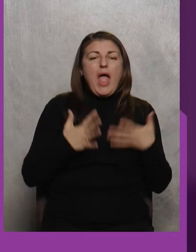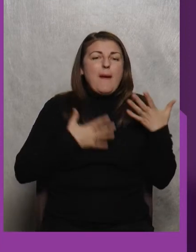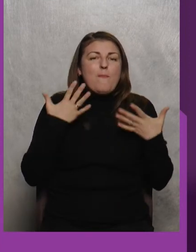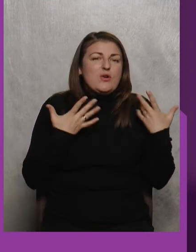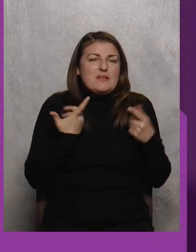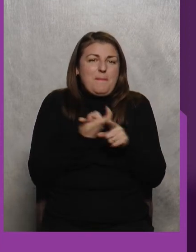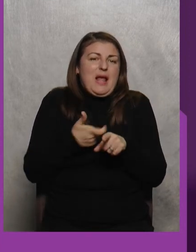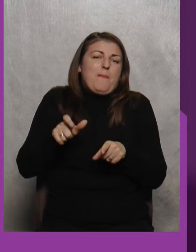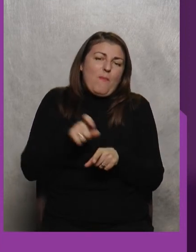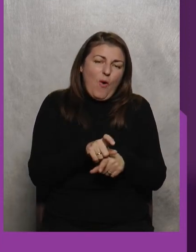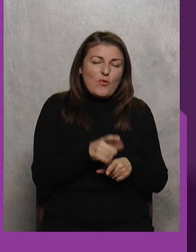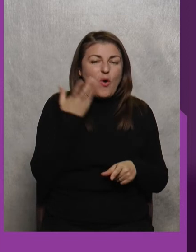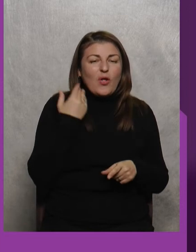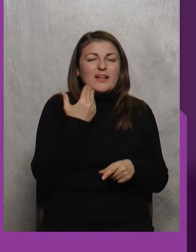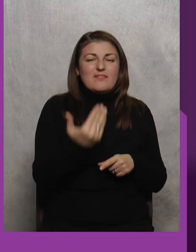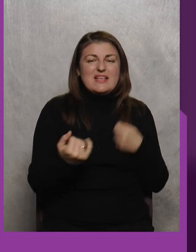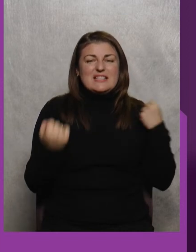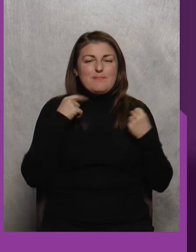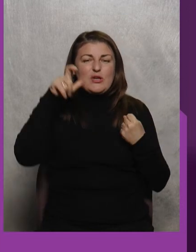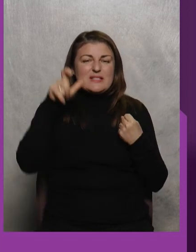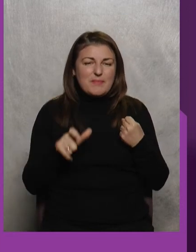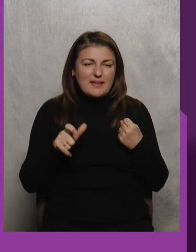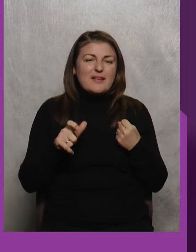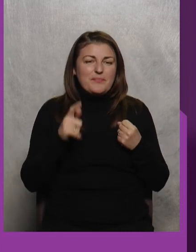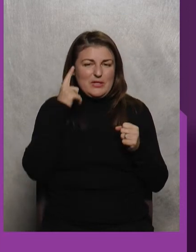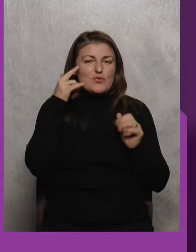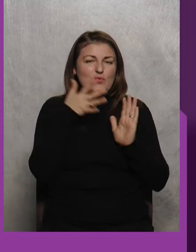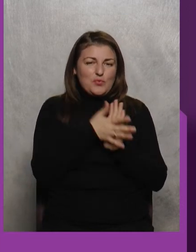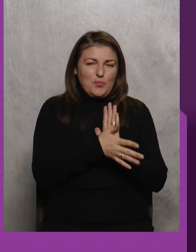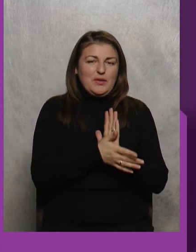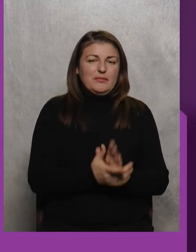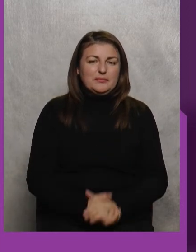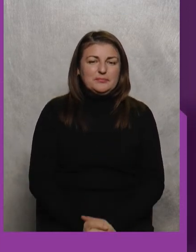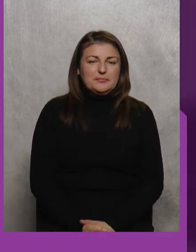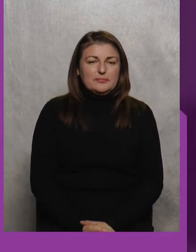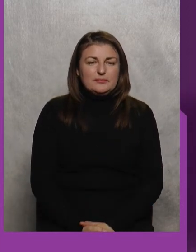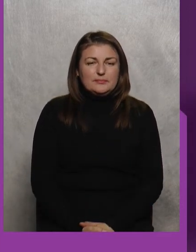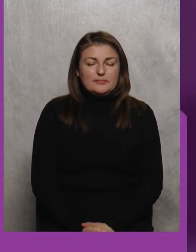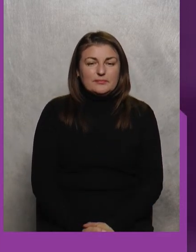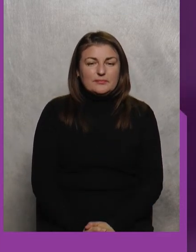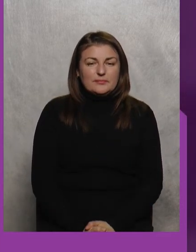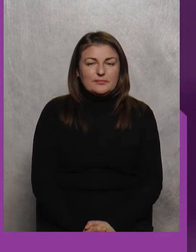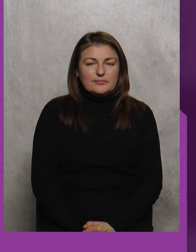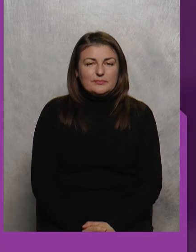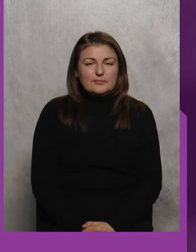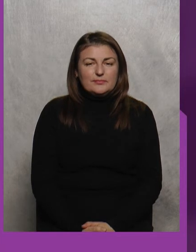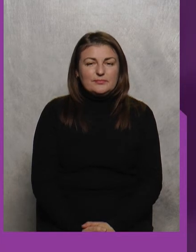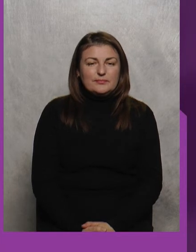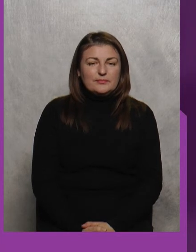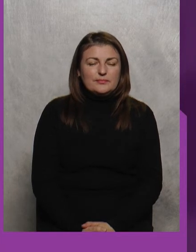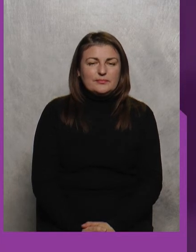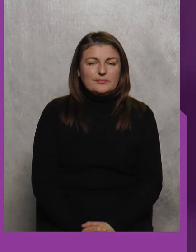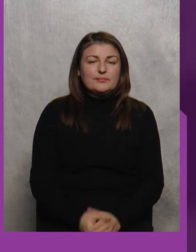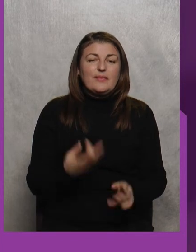Ж переповнюють Коли твій Спортсмен Зрозуміли Це буде Виявлений